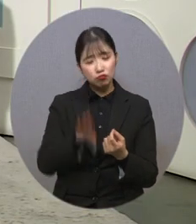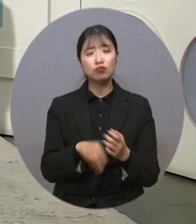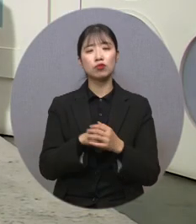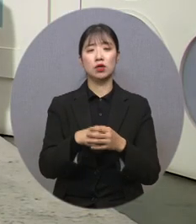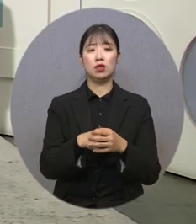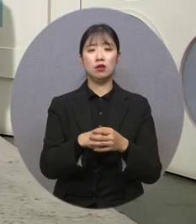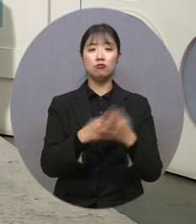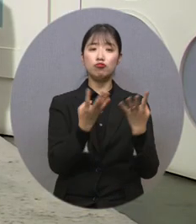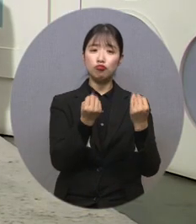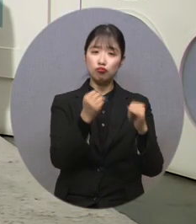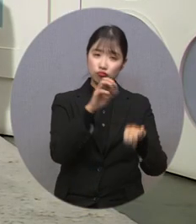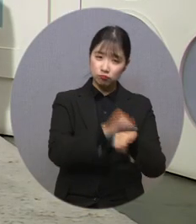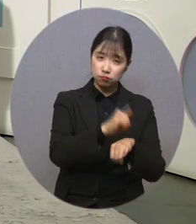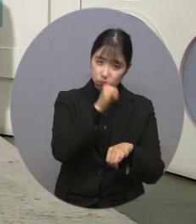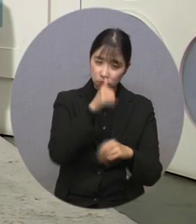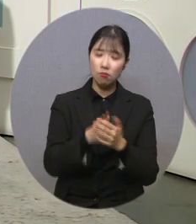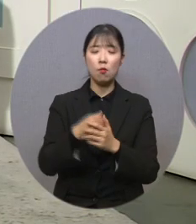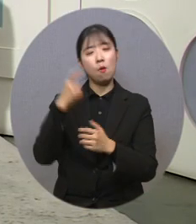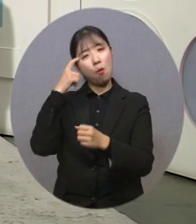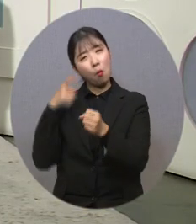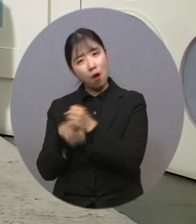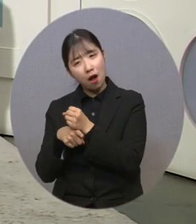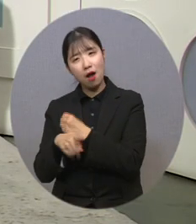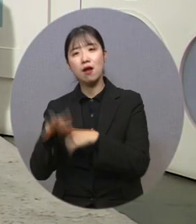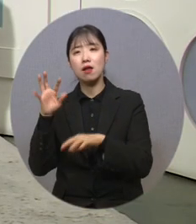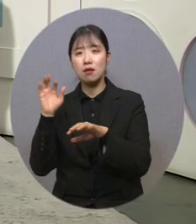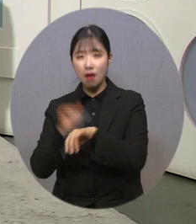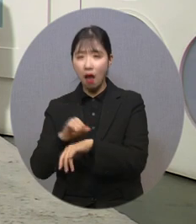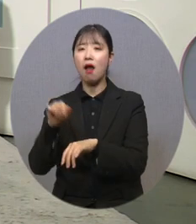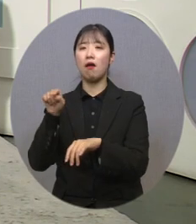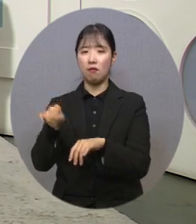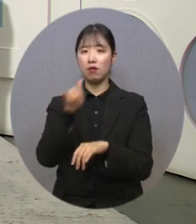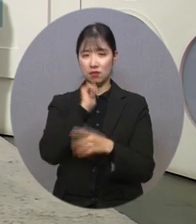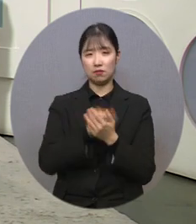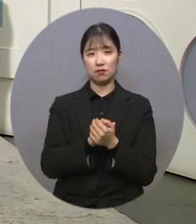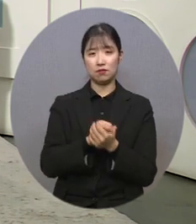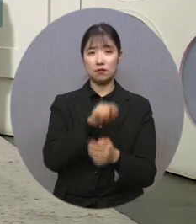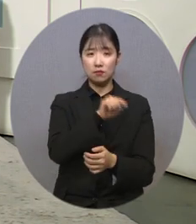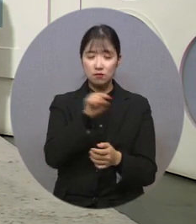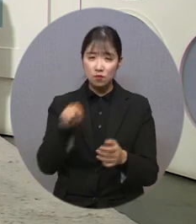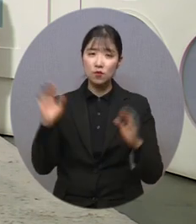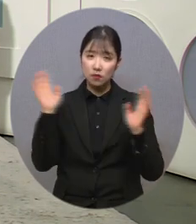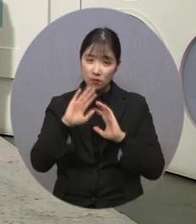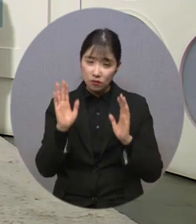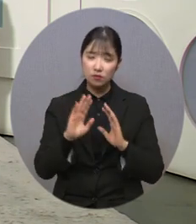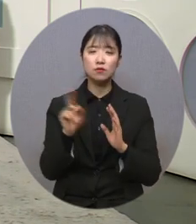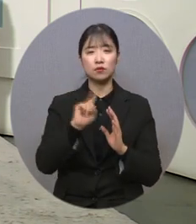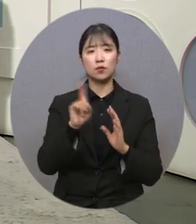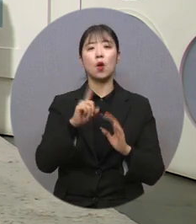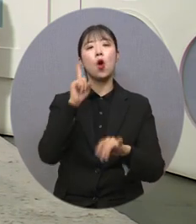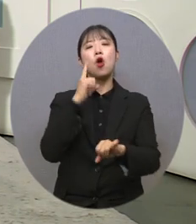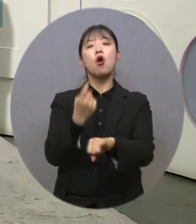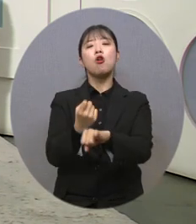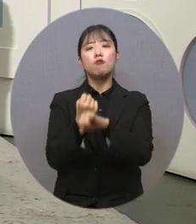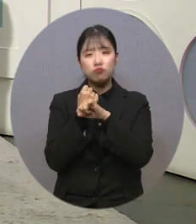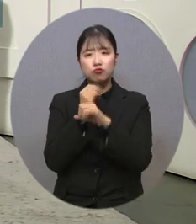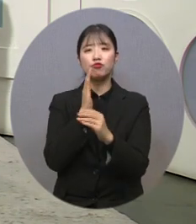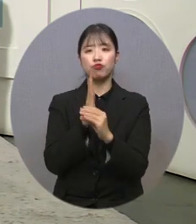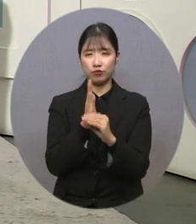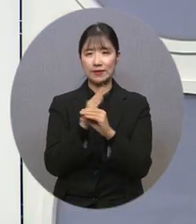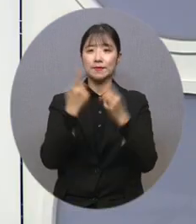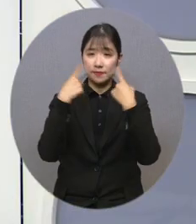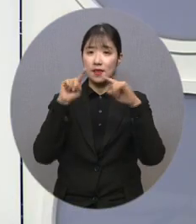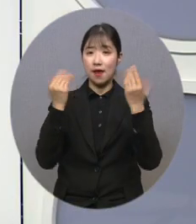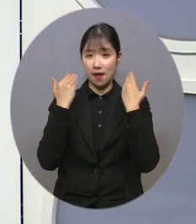잘하는 학생도 있고 과학을 잘하는 학생도 있고 이런 학생들은 정말로 우리가 소위 말하는 연구 중심 대학에